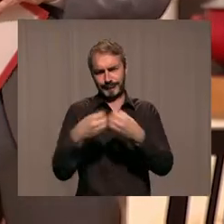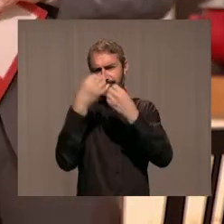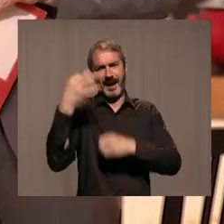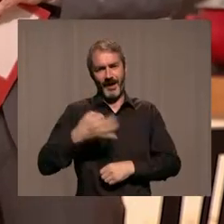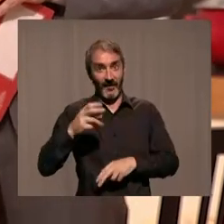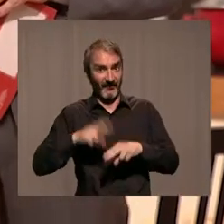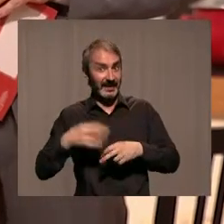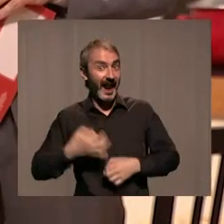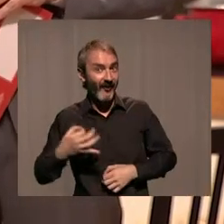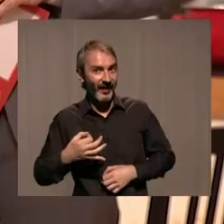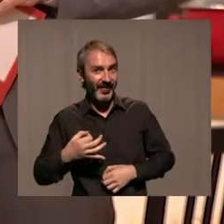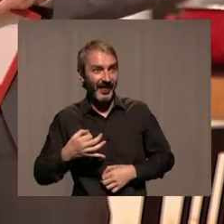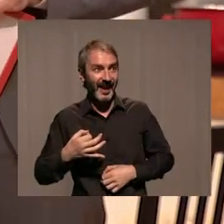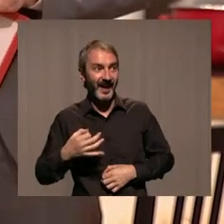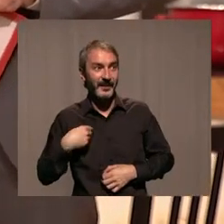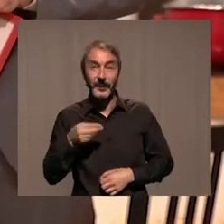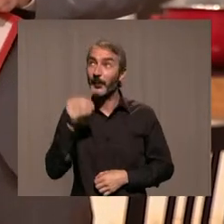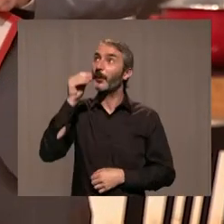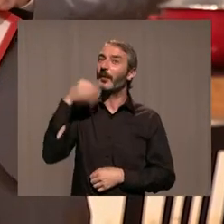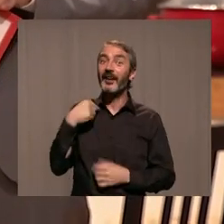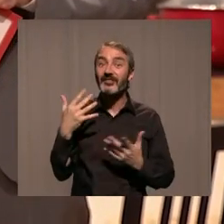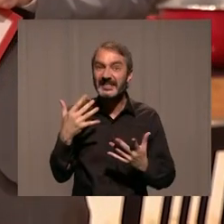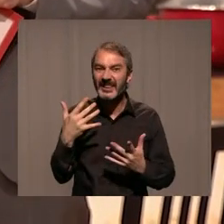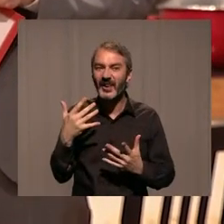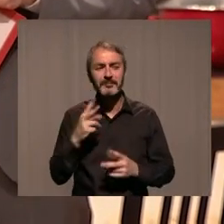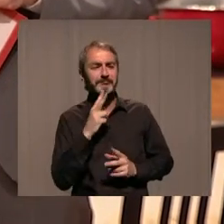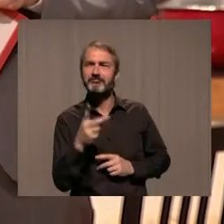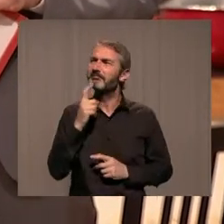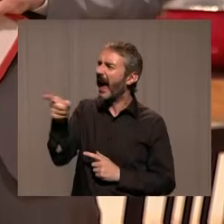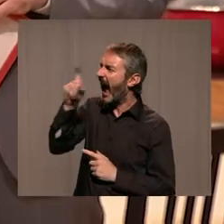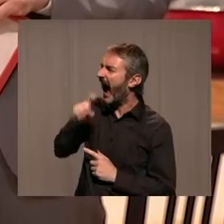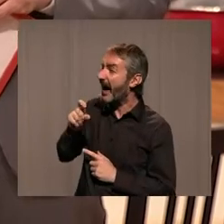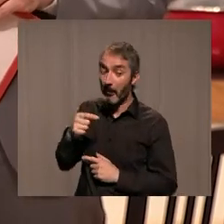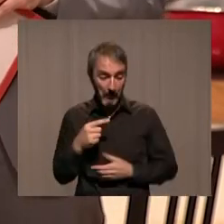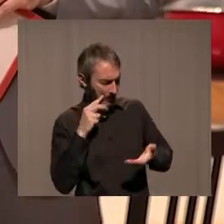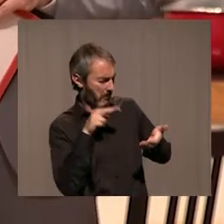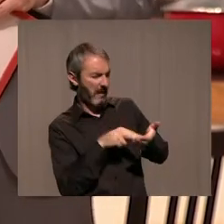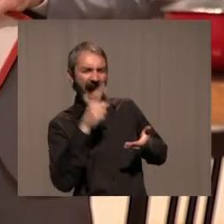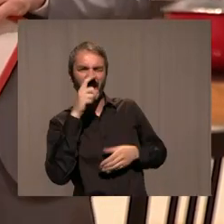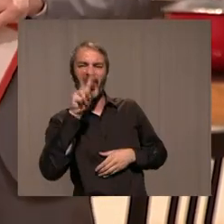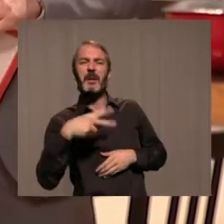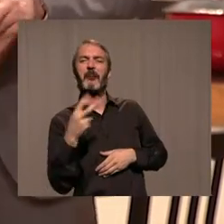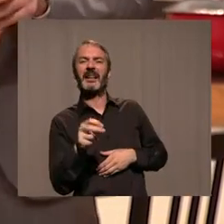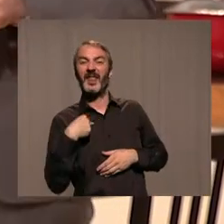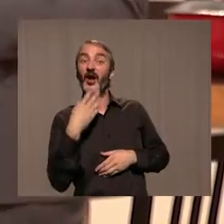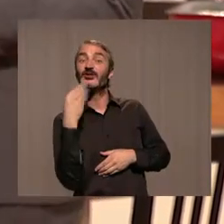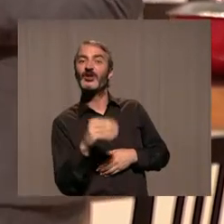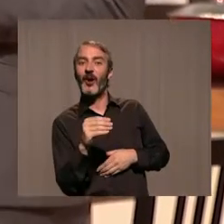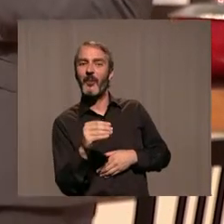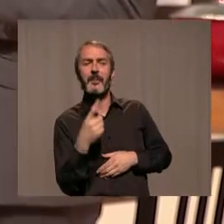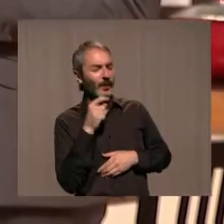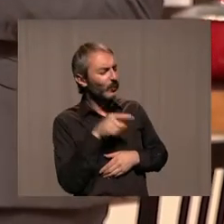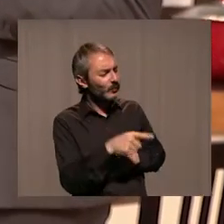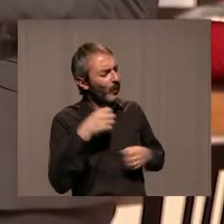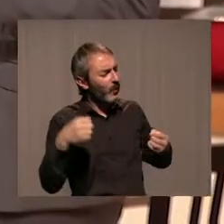en una festa, què fas? Està fresquet. Ah, sí? Quin any és? No sé, 2020 posa aquí. 2020. És un cava jove, eh? I tu ara mateix per